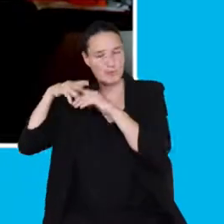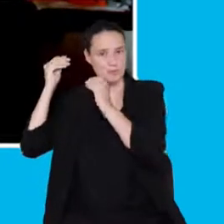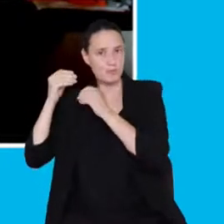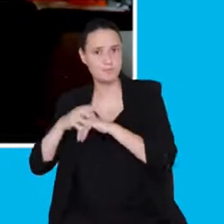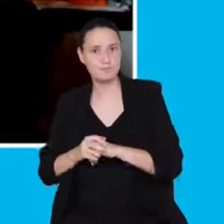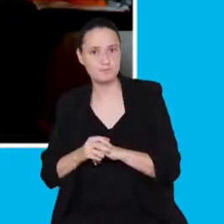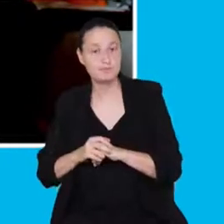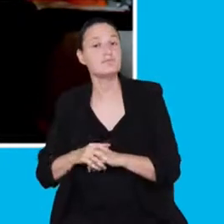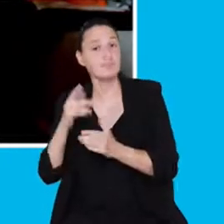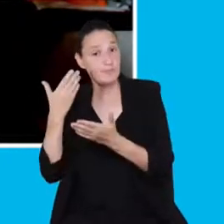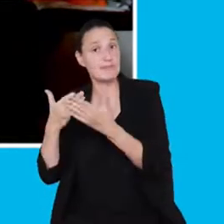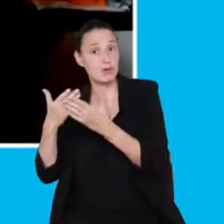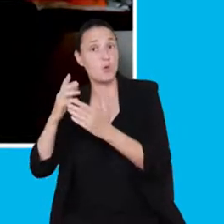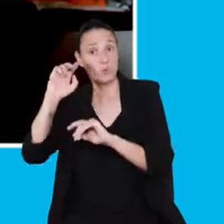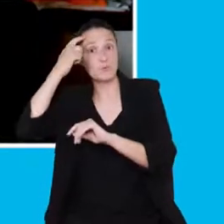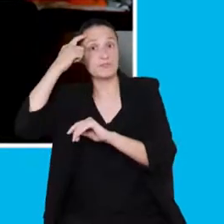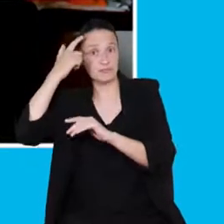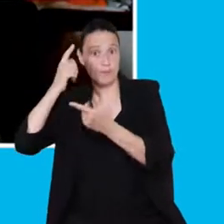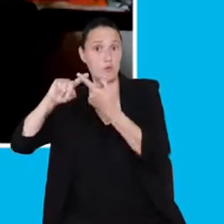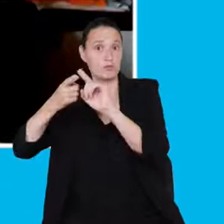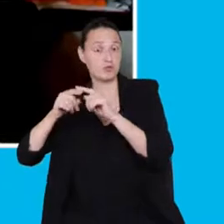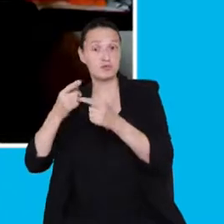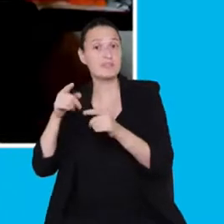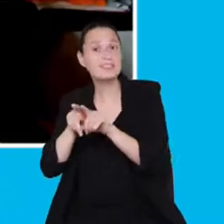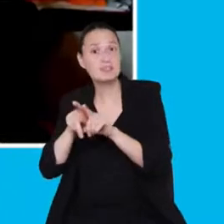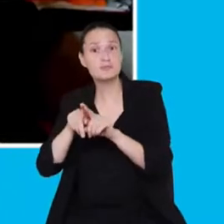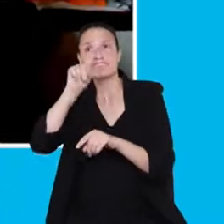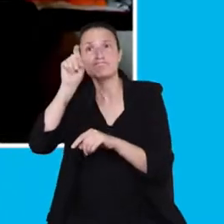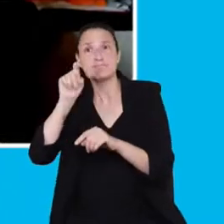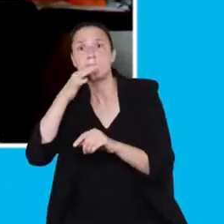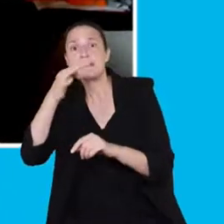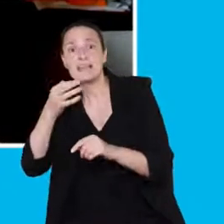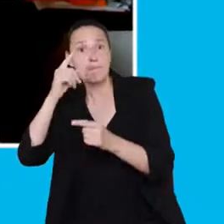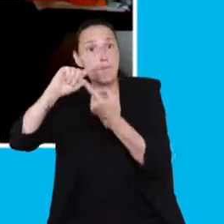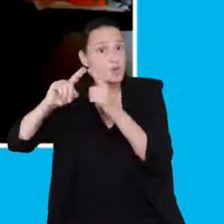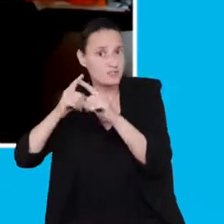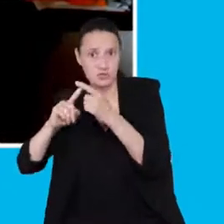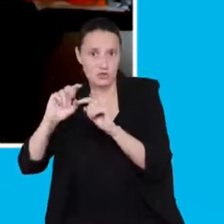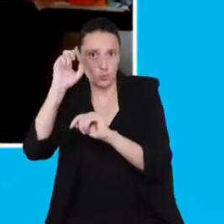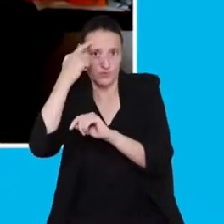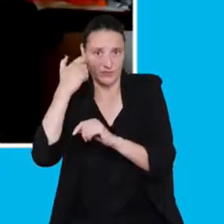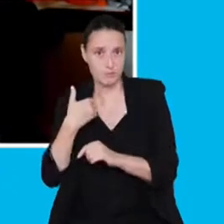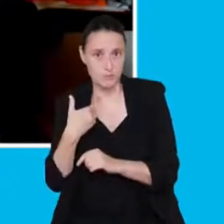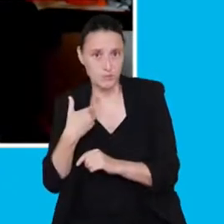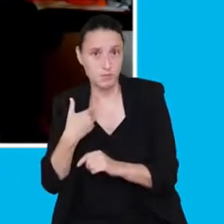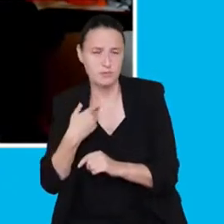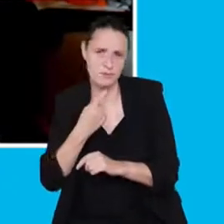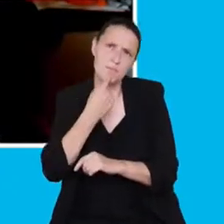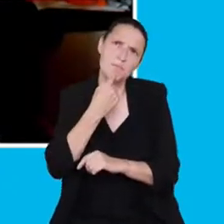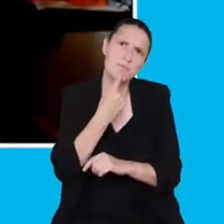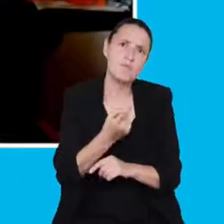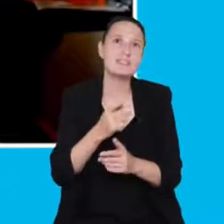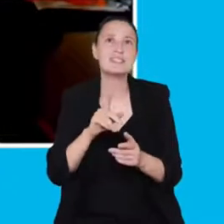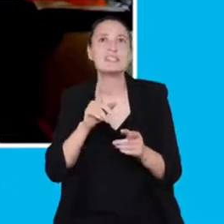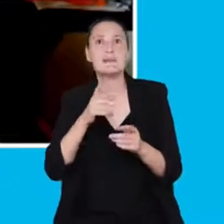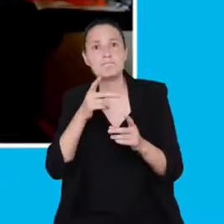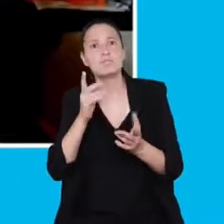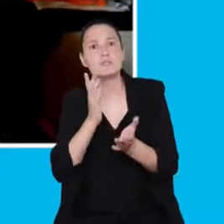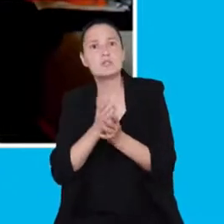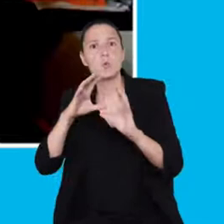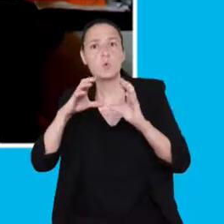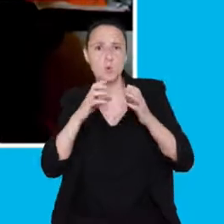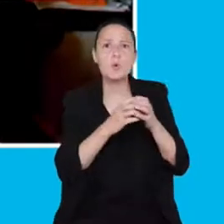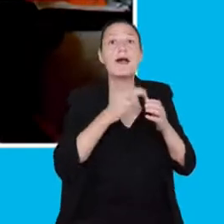polityka dominowała, a w związku z tym pytania polityczne dominowały. Przecież powiedzmy sobie, bo o komunistach właściwie tutaj